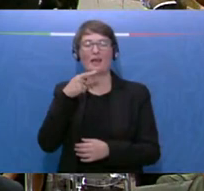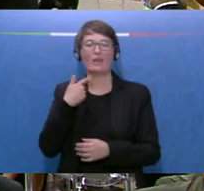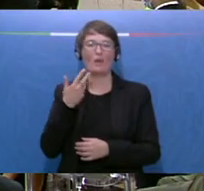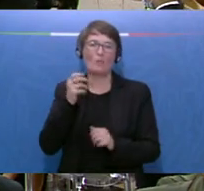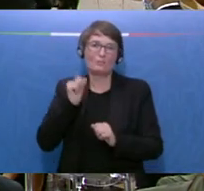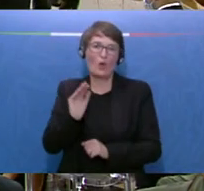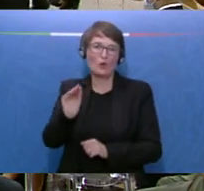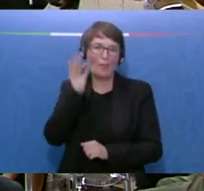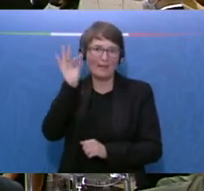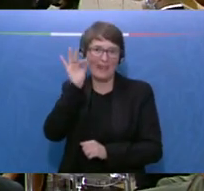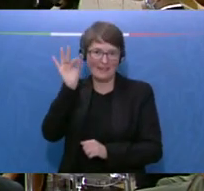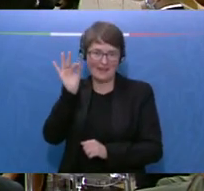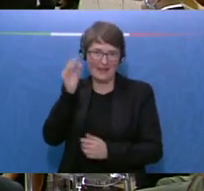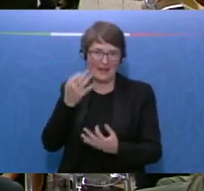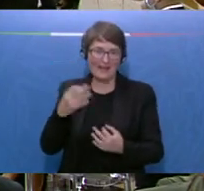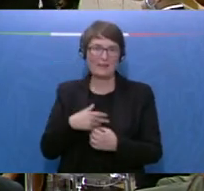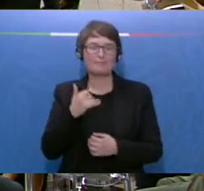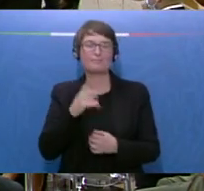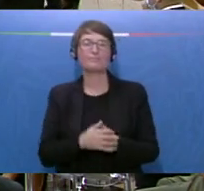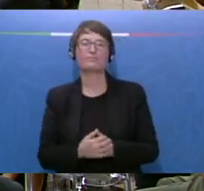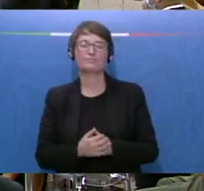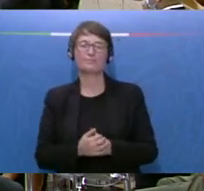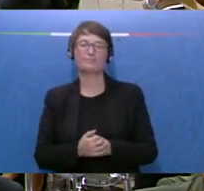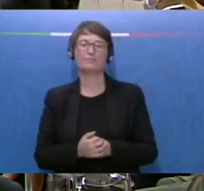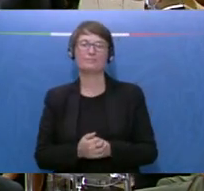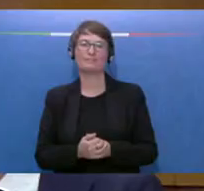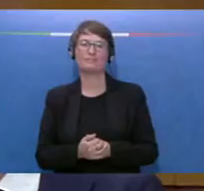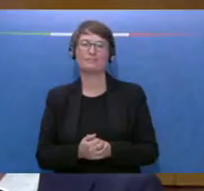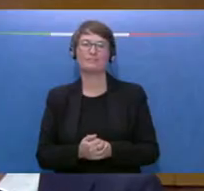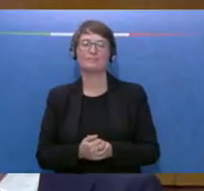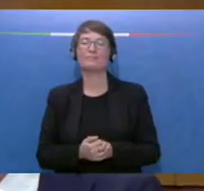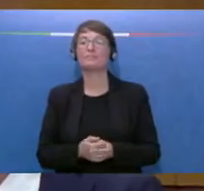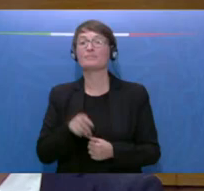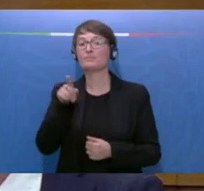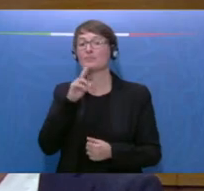se londra non è dispiaccia il 76 specie